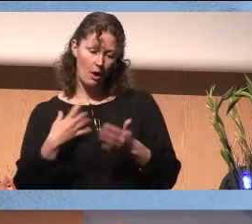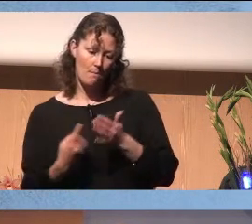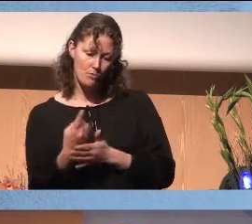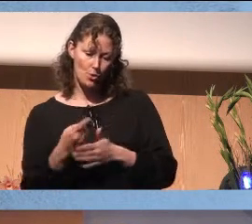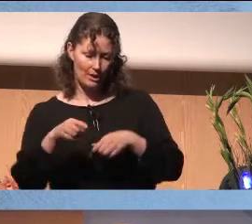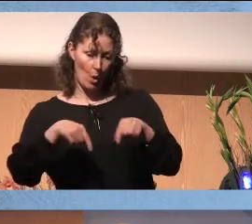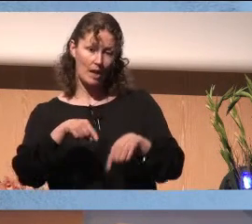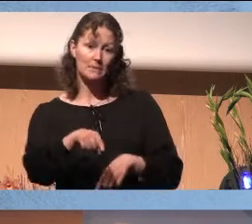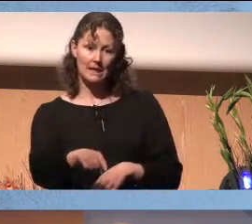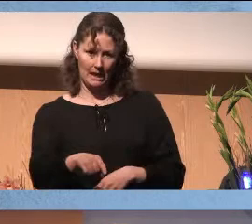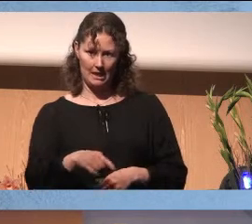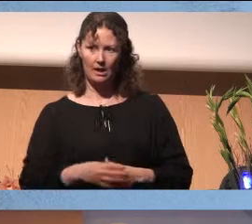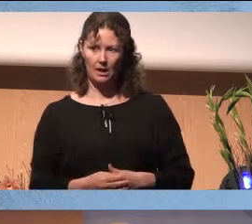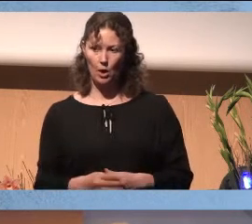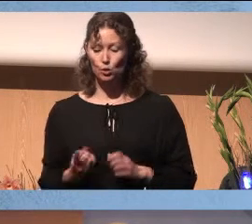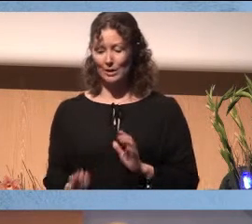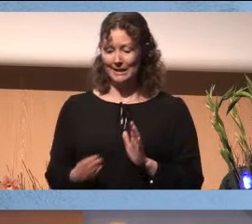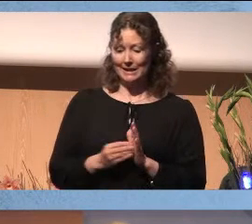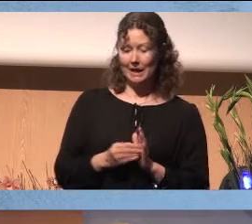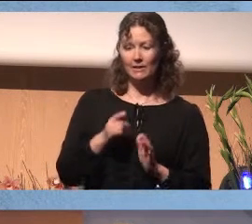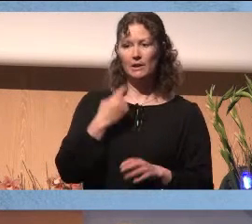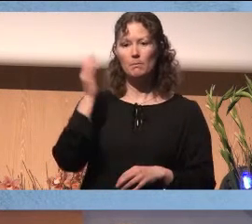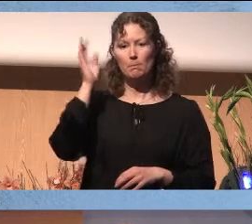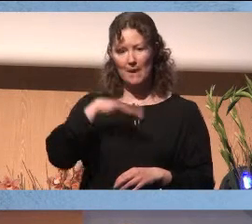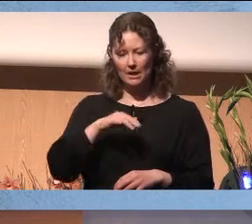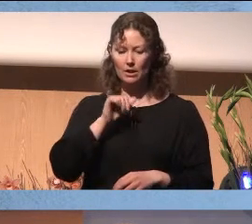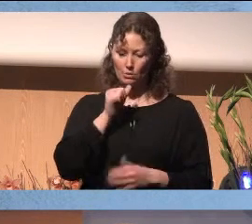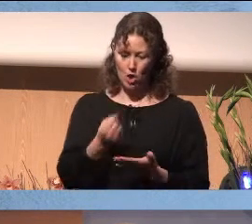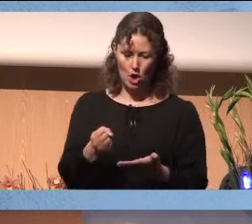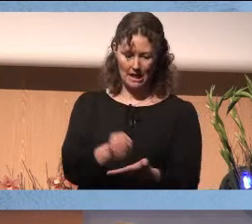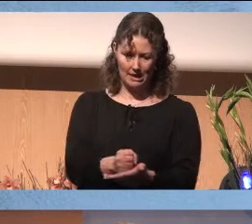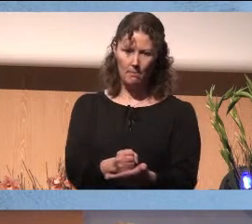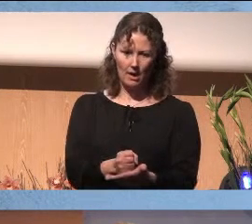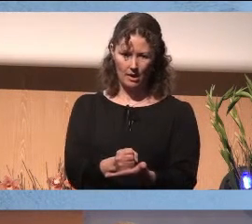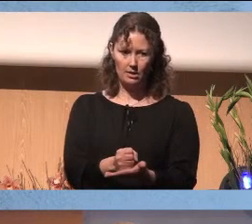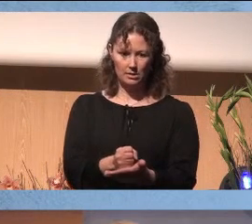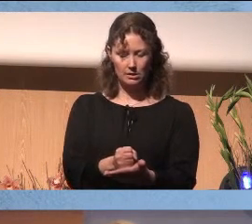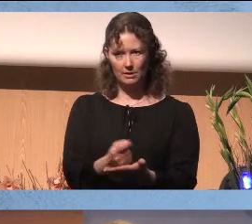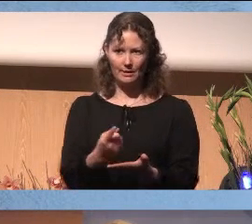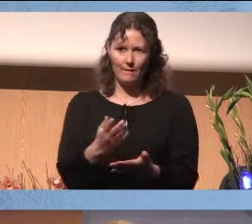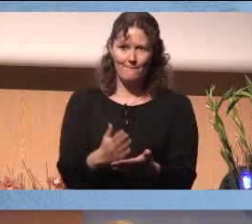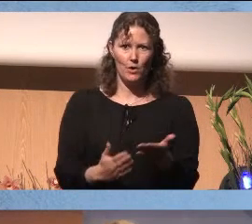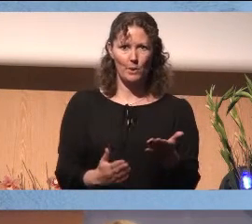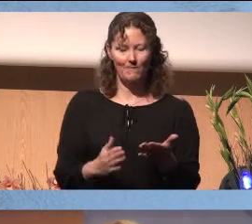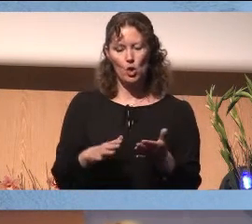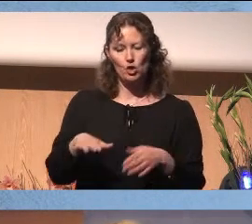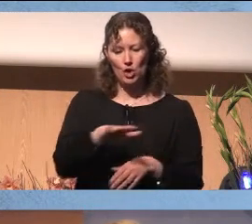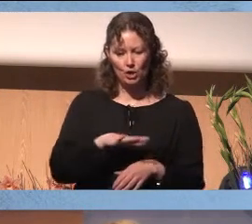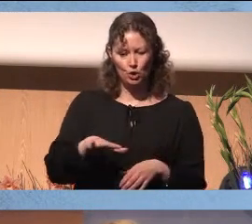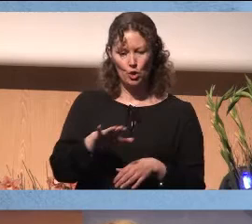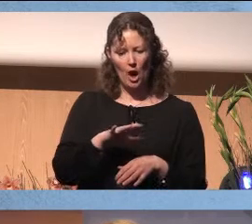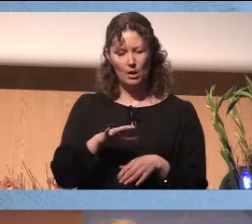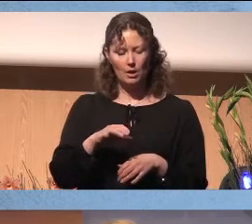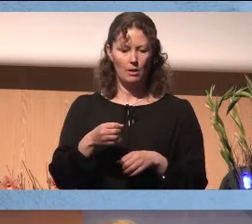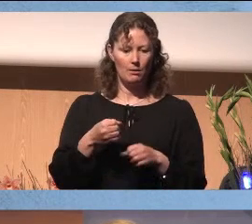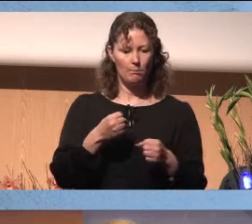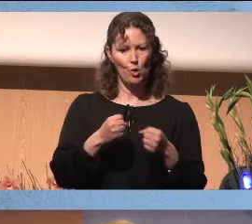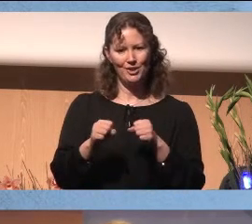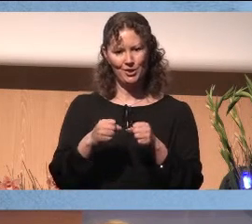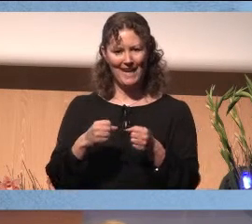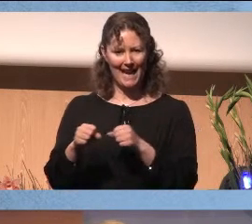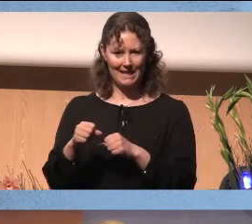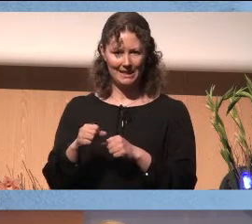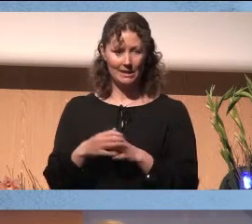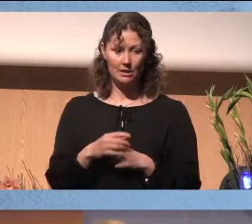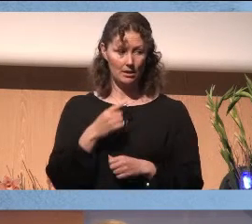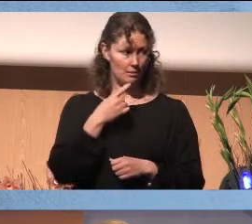til å administrere det. Og i tillegg så mener vi at det bør etableres en eller annen form for nasjonal monitorering. Det snakker